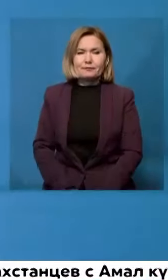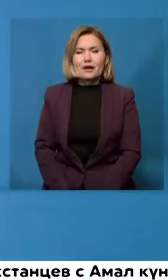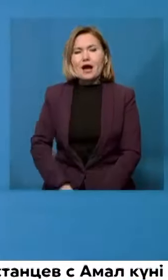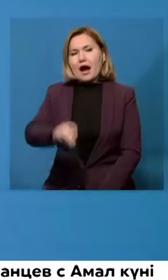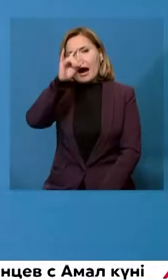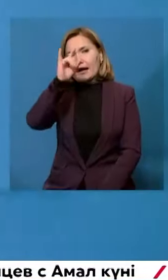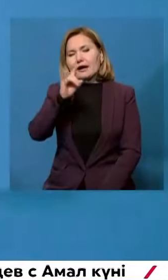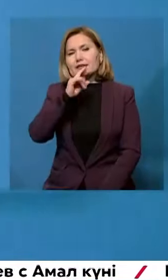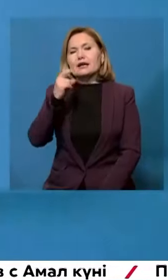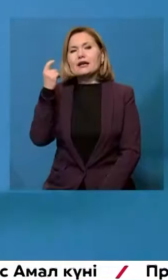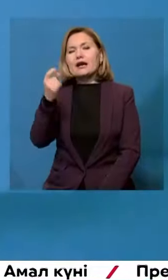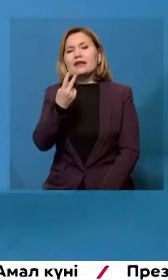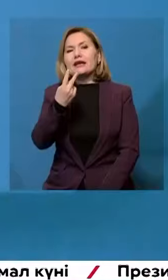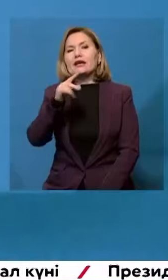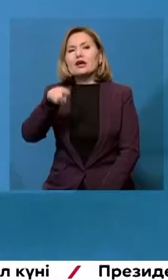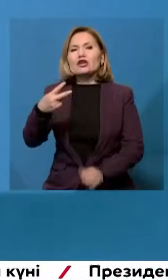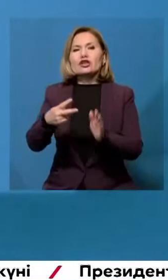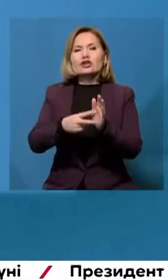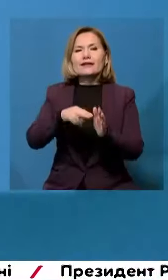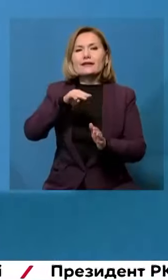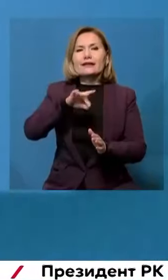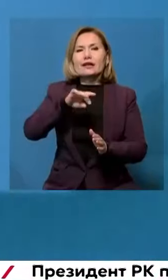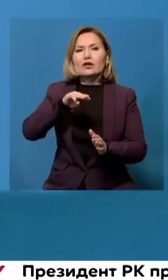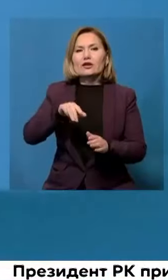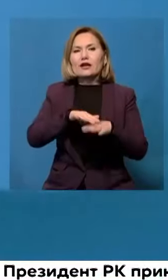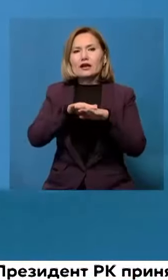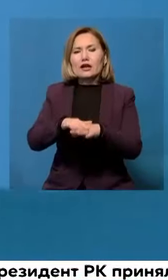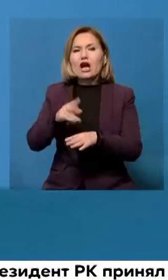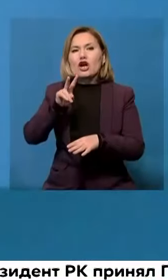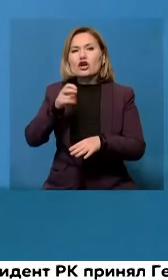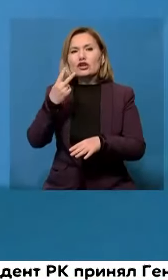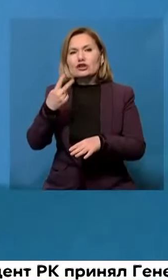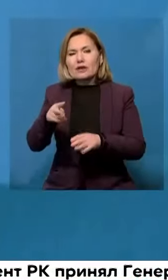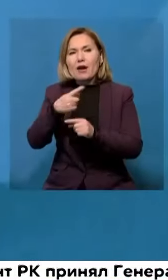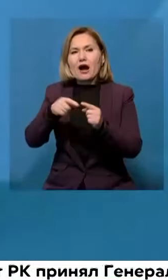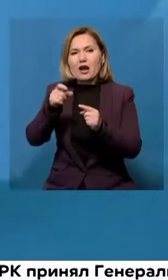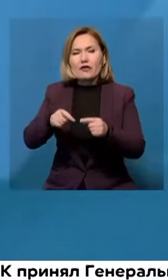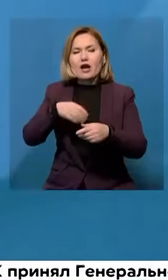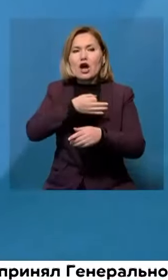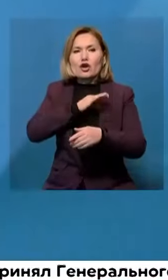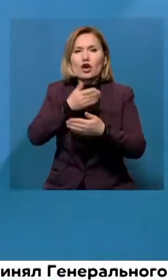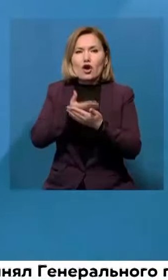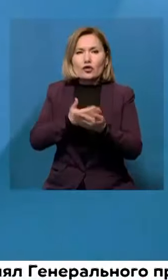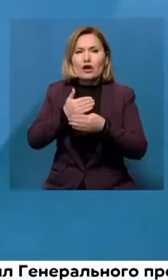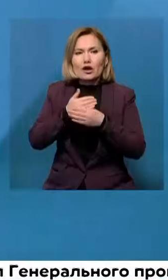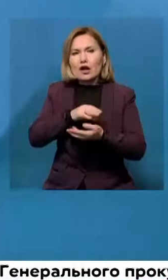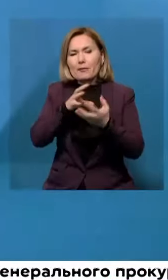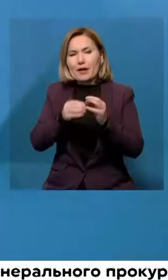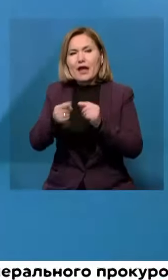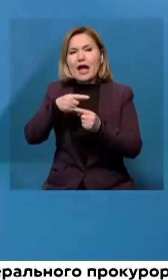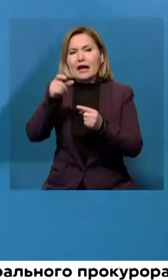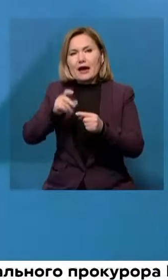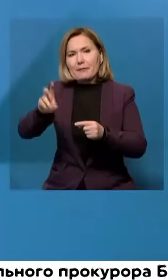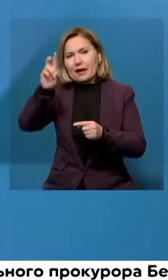Ел экономикасына 2,7 триллион теңге салған 220 инвесторға құқықтық көмек көрсетілді. Нәтижесінде